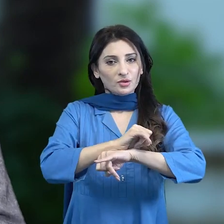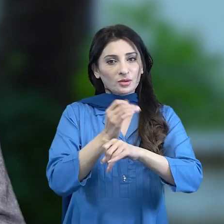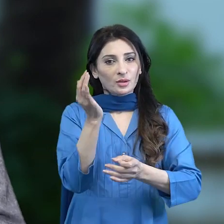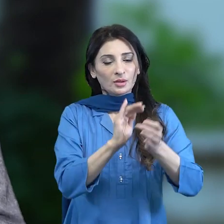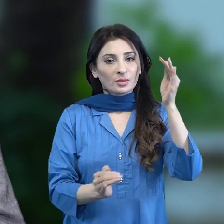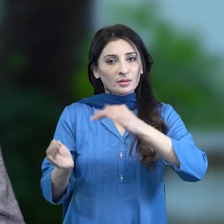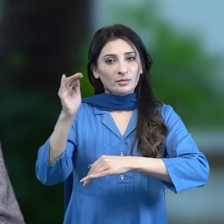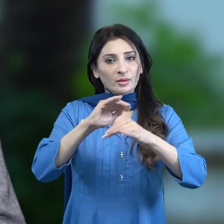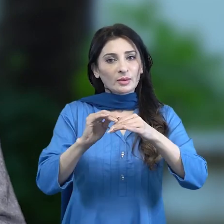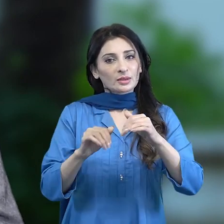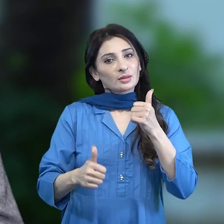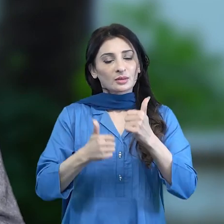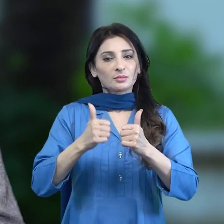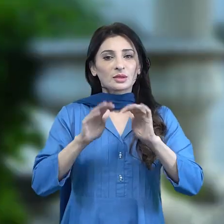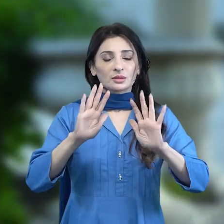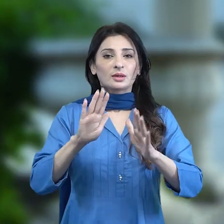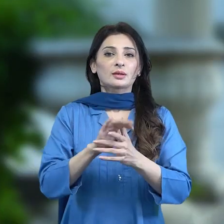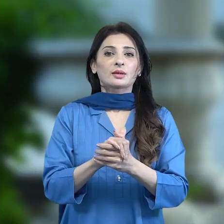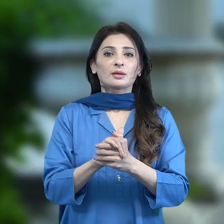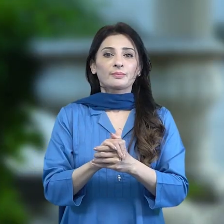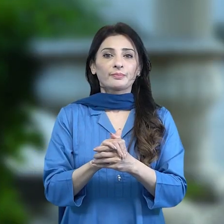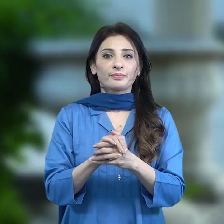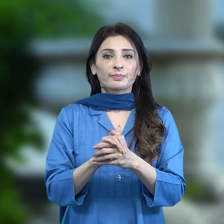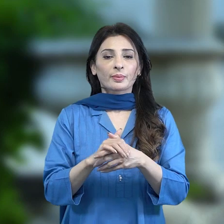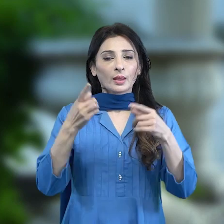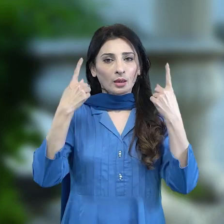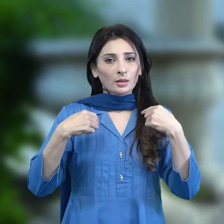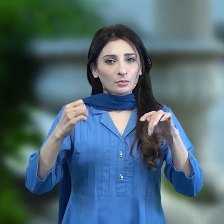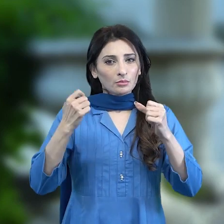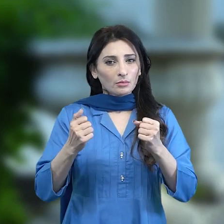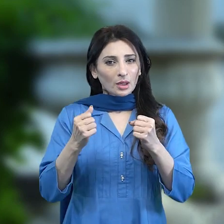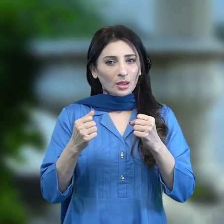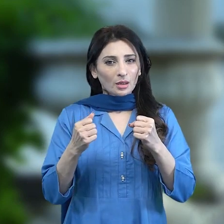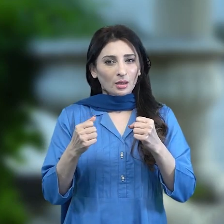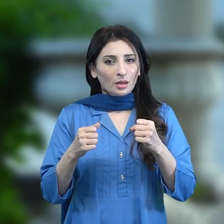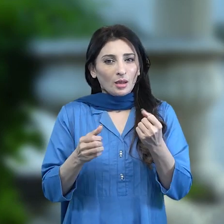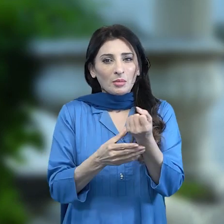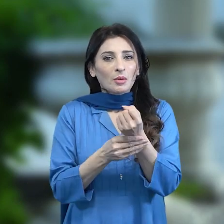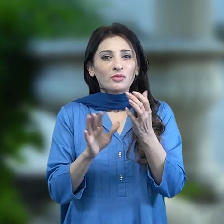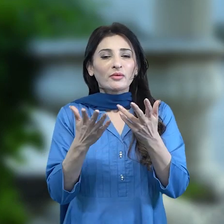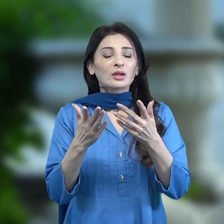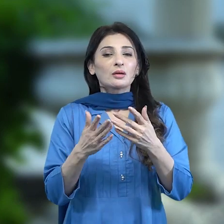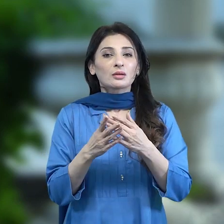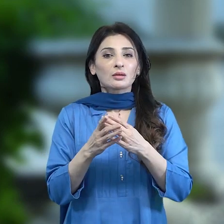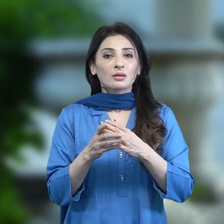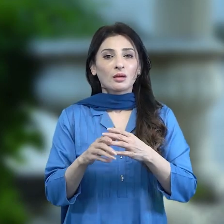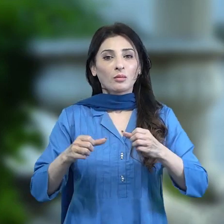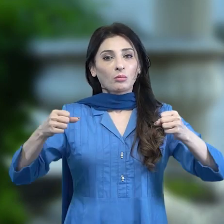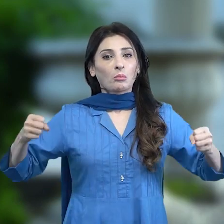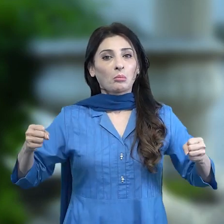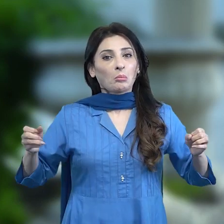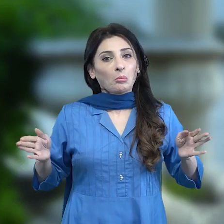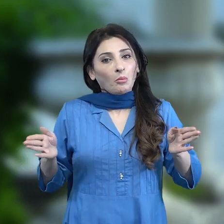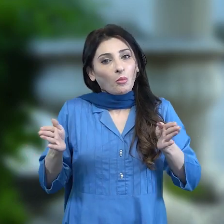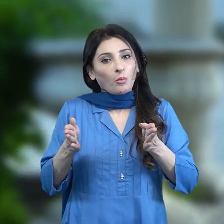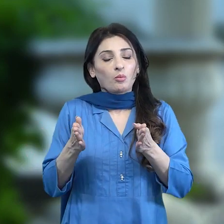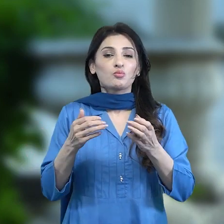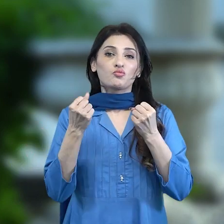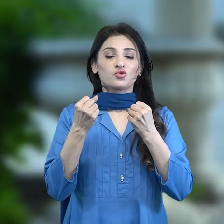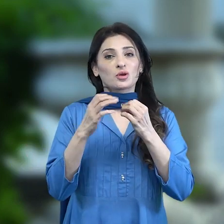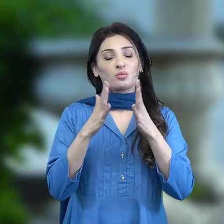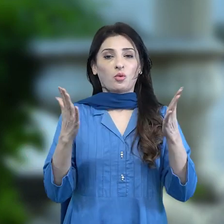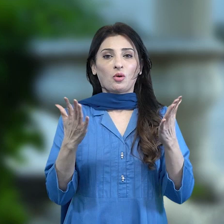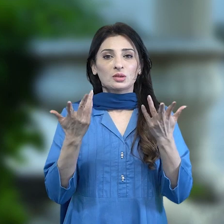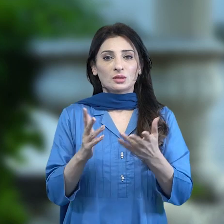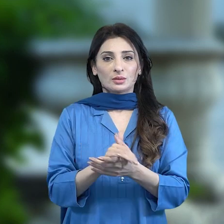स्विमिंग में कम्पीट करने के काबिल हो जाएँगे। फ़िज़िकल फ़िटनेस में अगर हम हेल्थ इश्यूज़ की बात करें तो फ़ैट लॉस इज़ अ मेजर प्रॉब्लम इन आवर